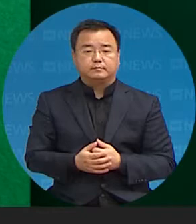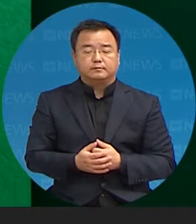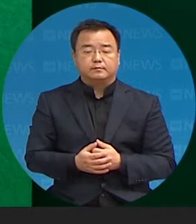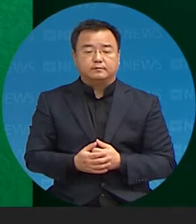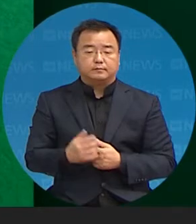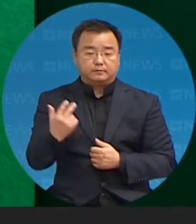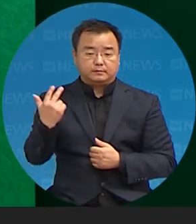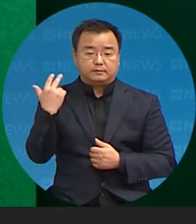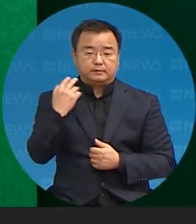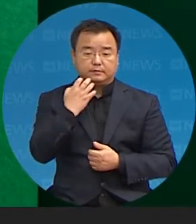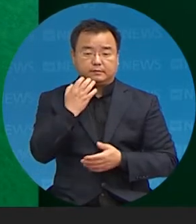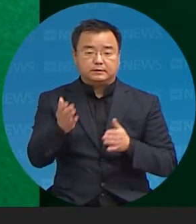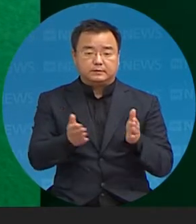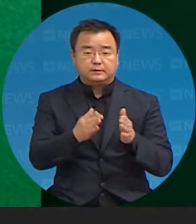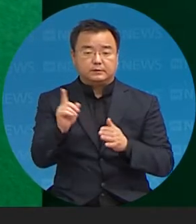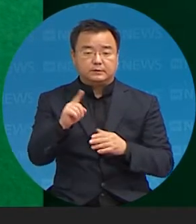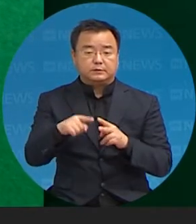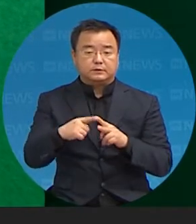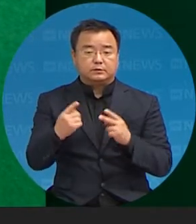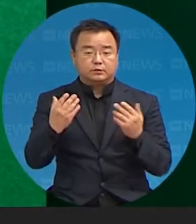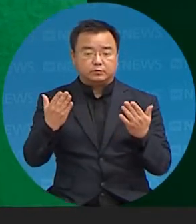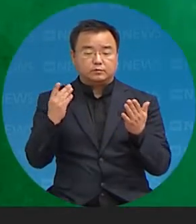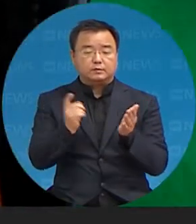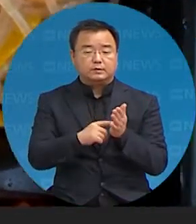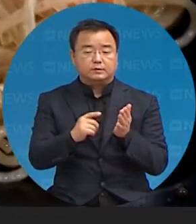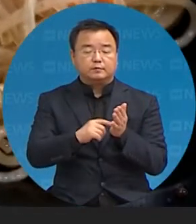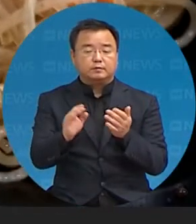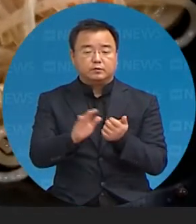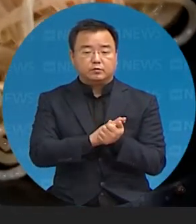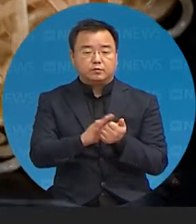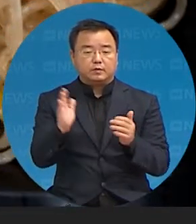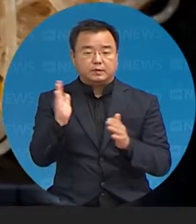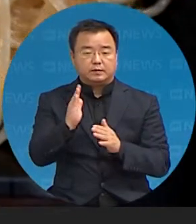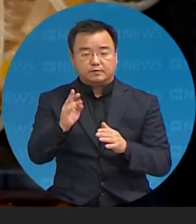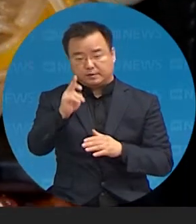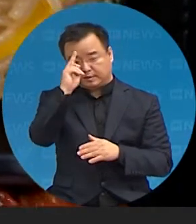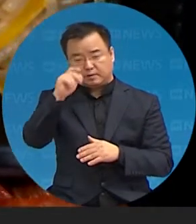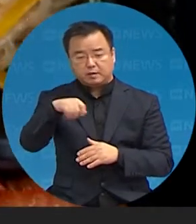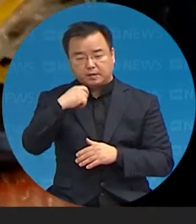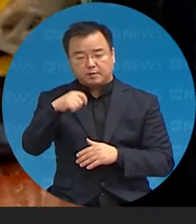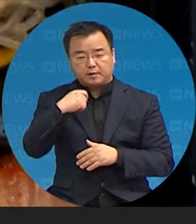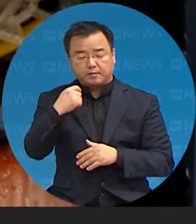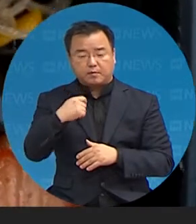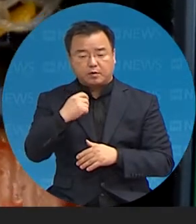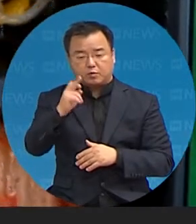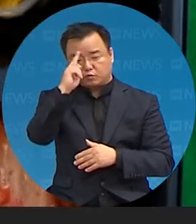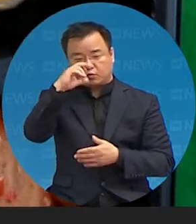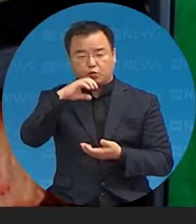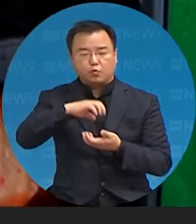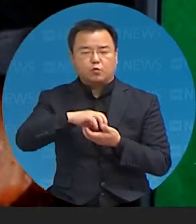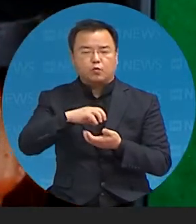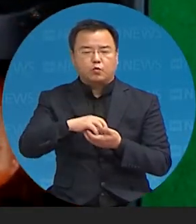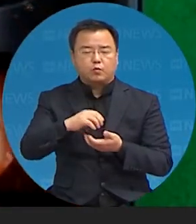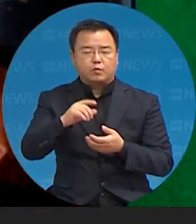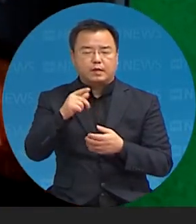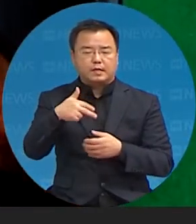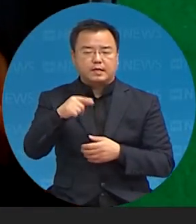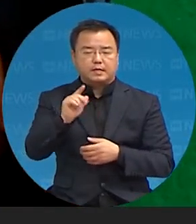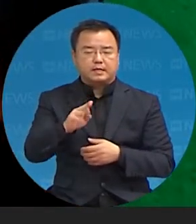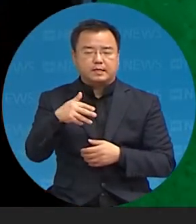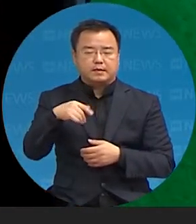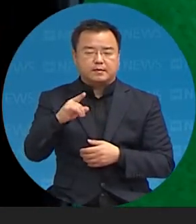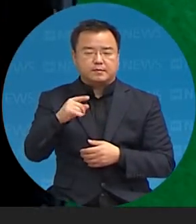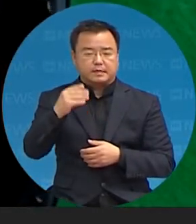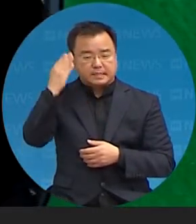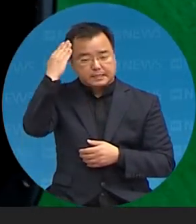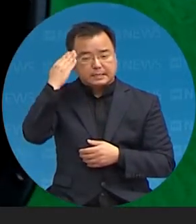지난주 경기도의 한 초등학교 긴급 돌봄 학생들이 점심으로 먹은 도시락 입니다 단 차는 잡 책이 몇 점